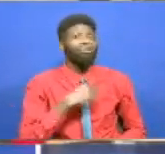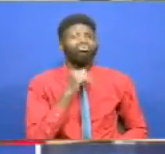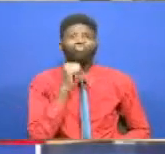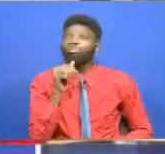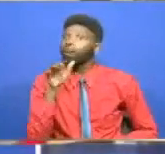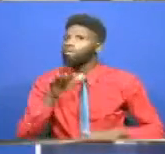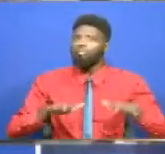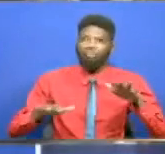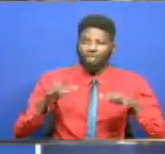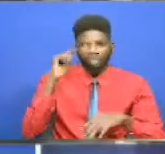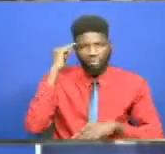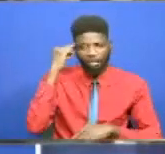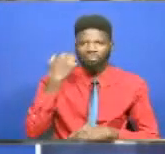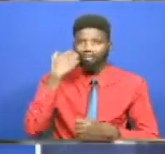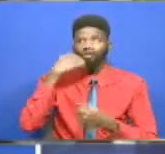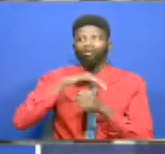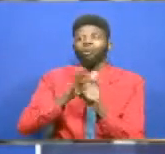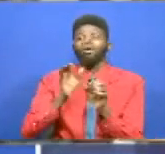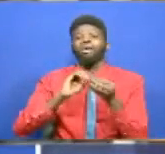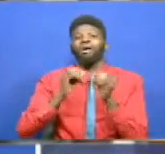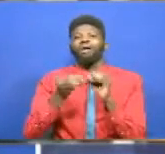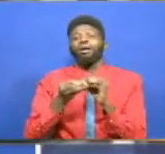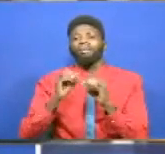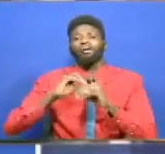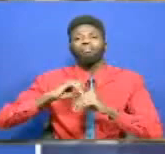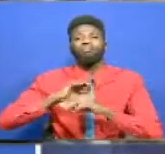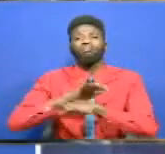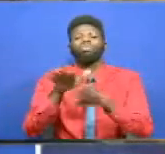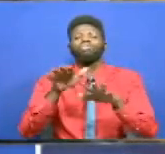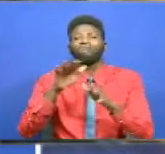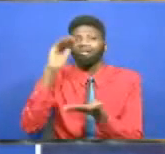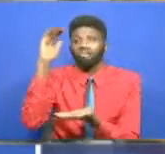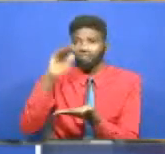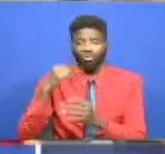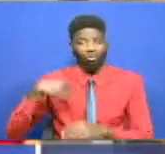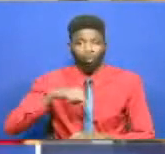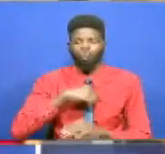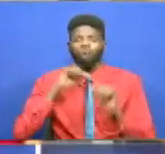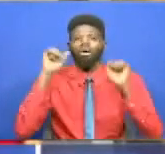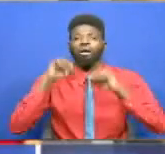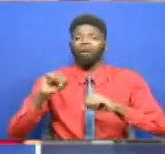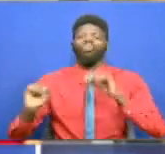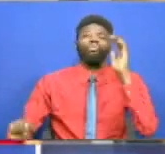corona zimeteremka, tunaanza amka tukifungua shule.